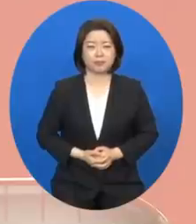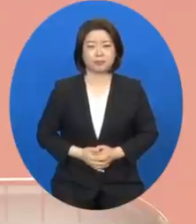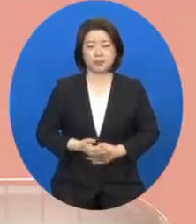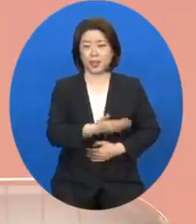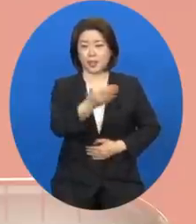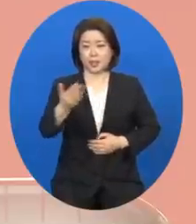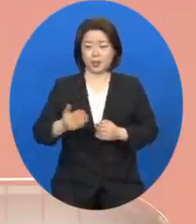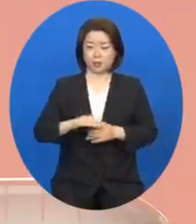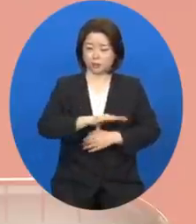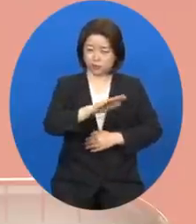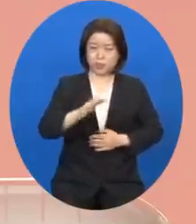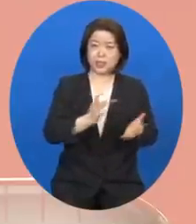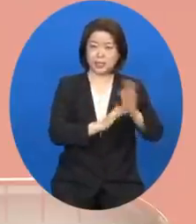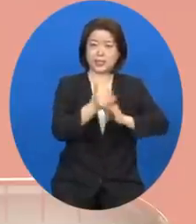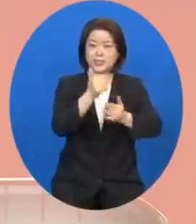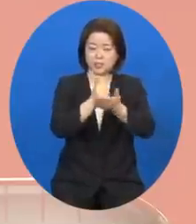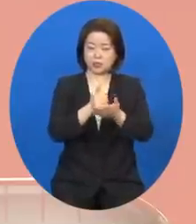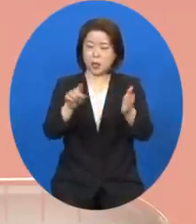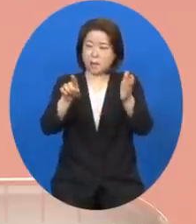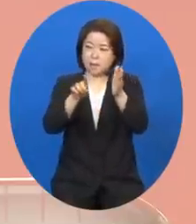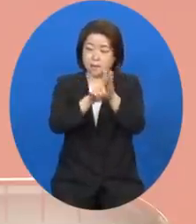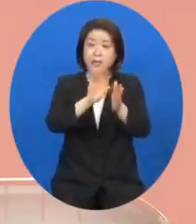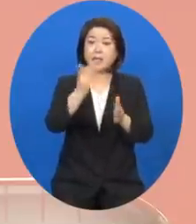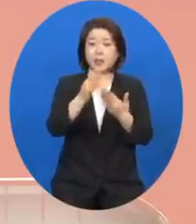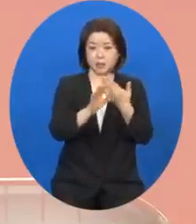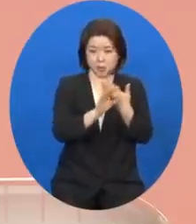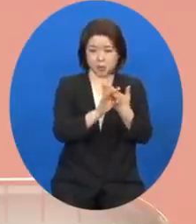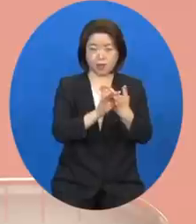여러분, 우리가 예수님을 믿게 되면